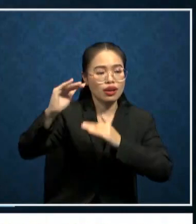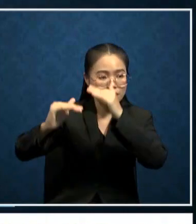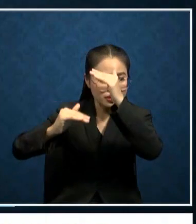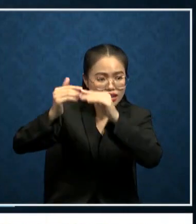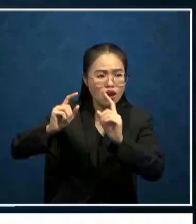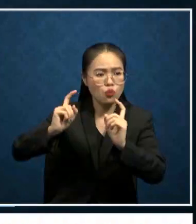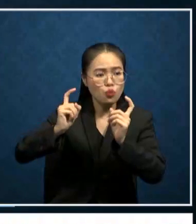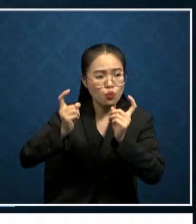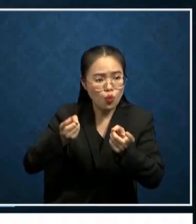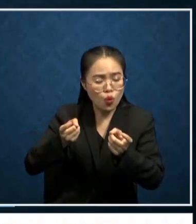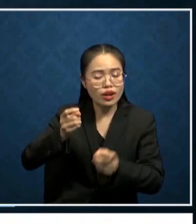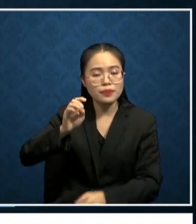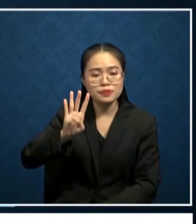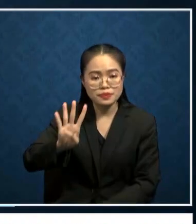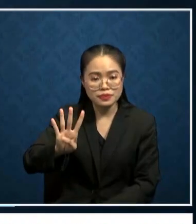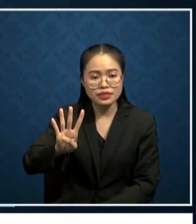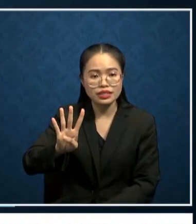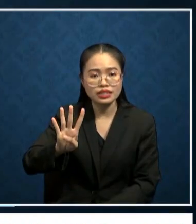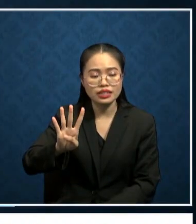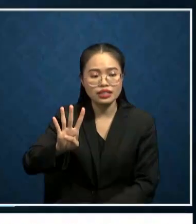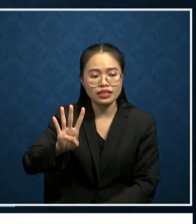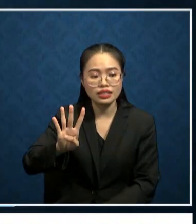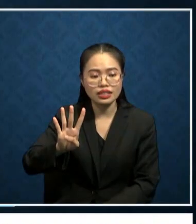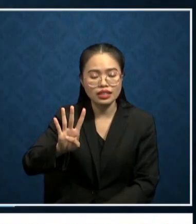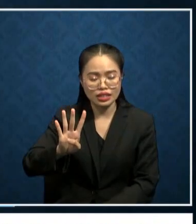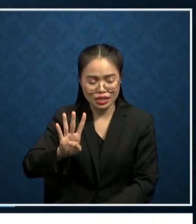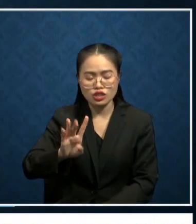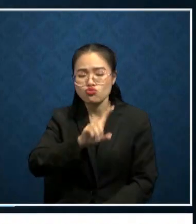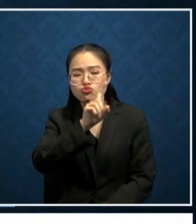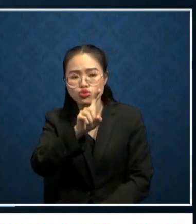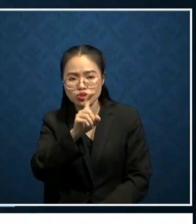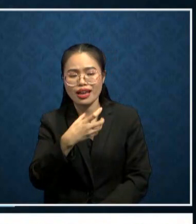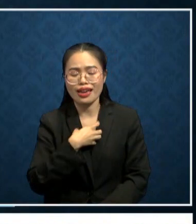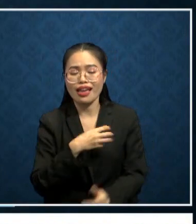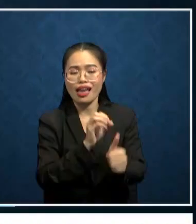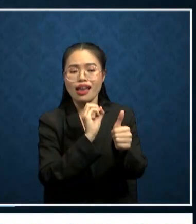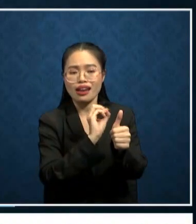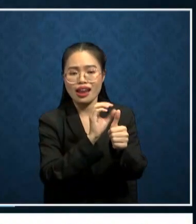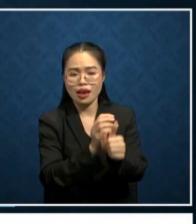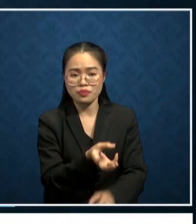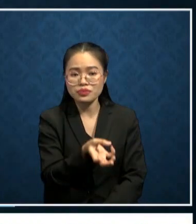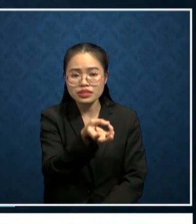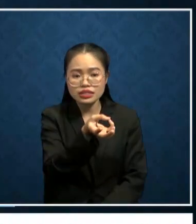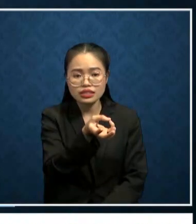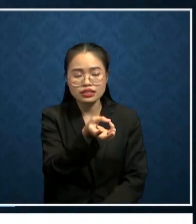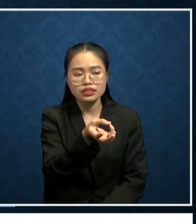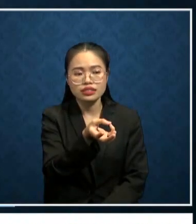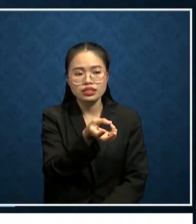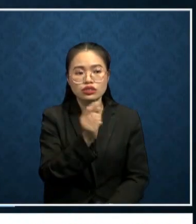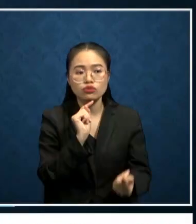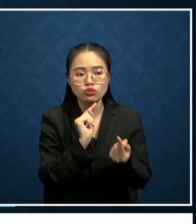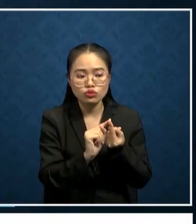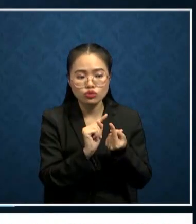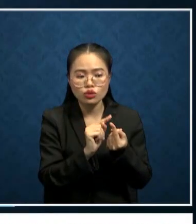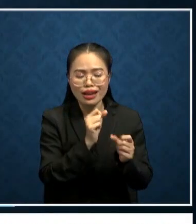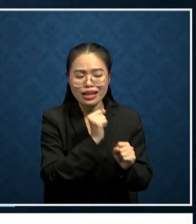4นะครับมีเอ่อข้อสังเกตอยู่นิดนึงนะครับในในเรื่องที่มีการประกอบ